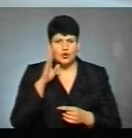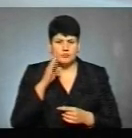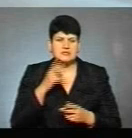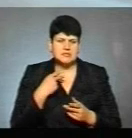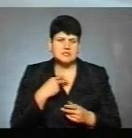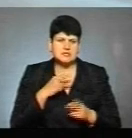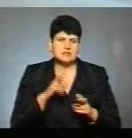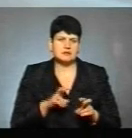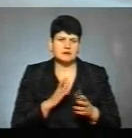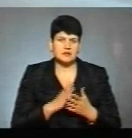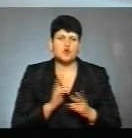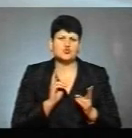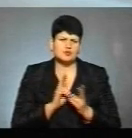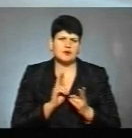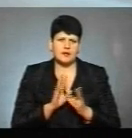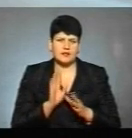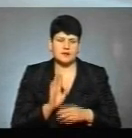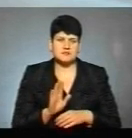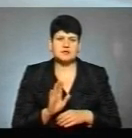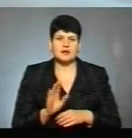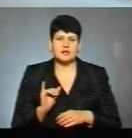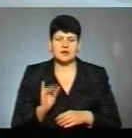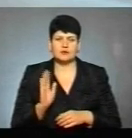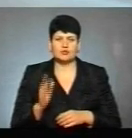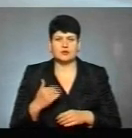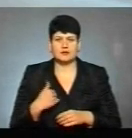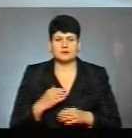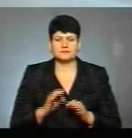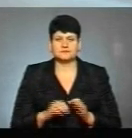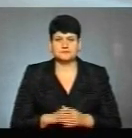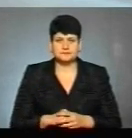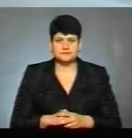сидять, зустрінемося, бля, нам